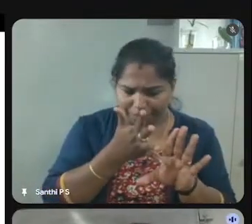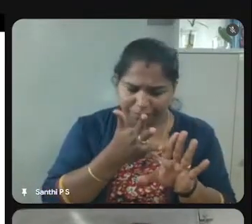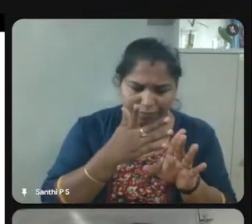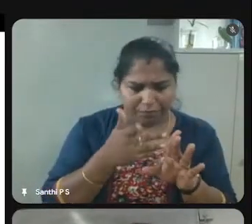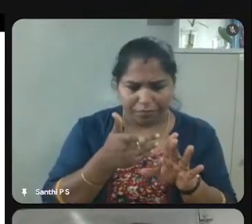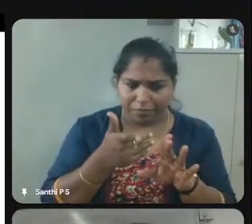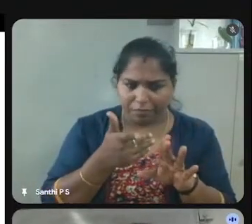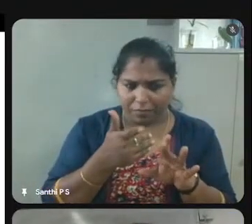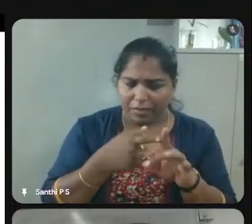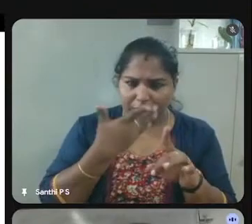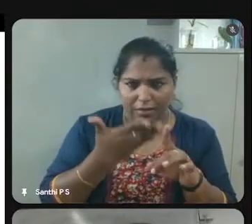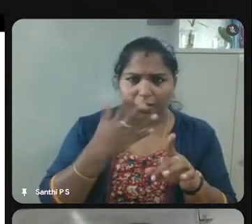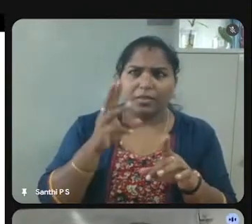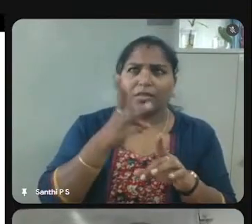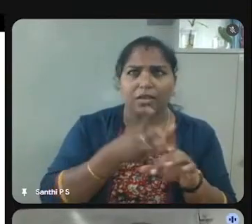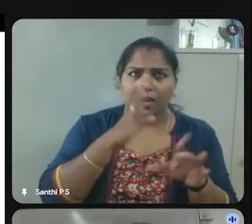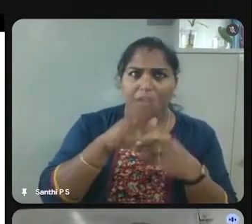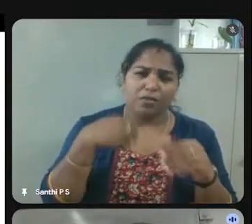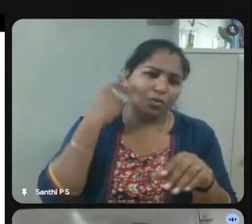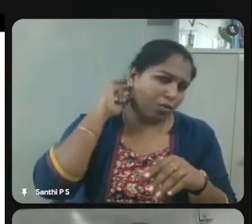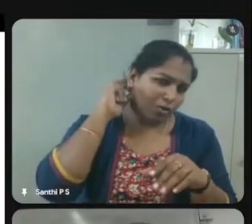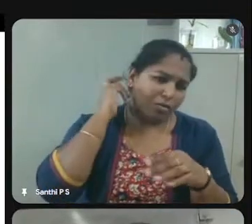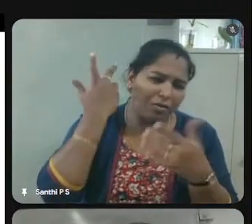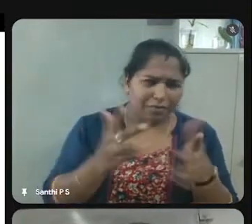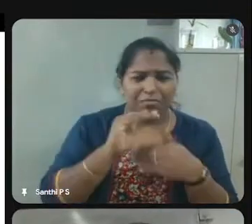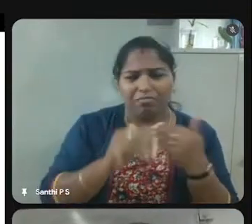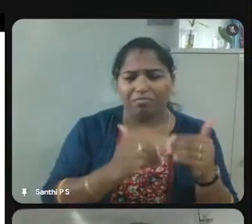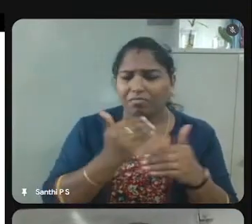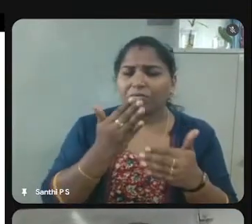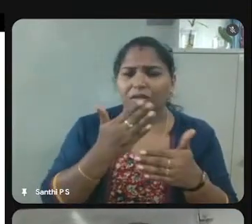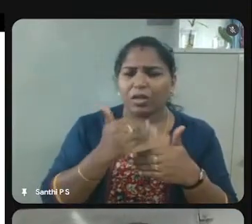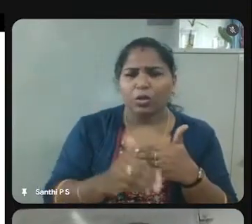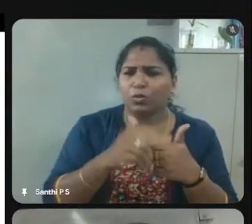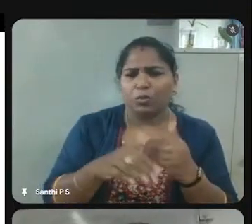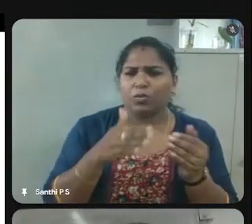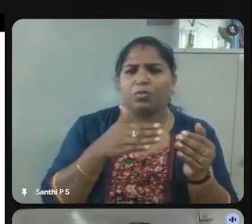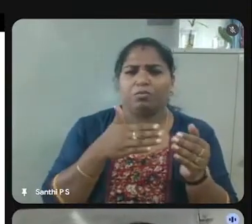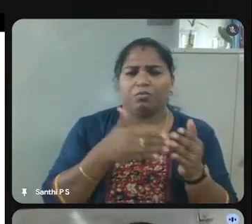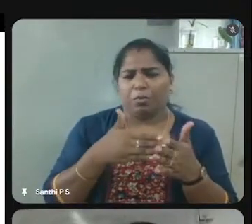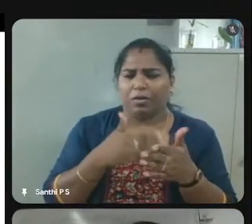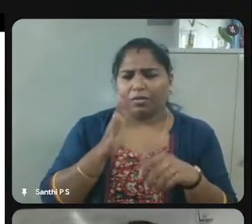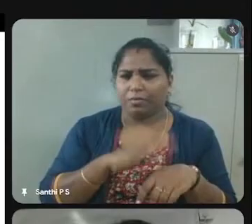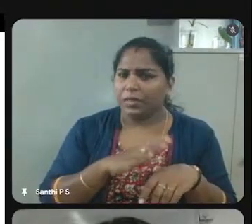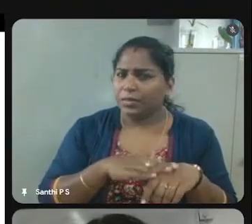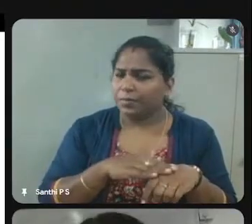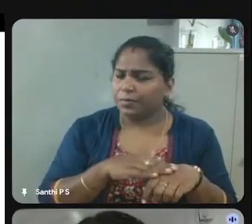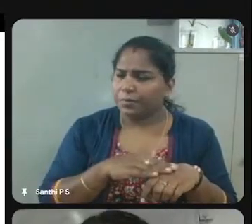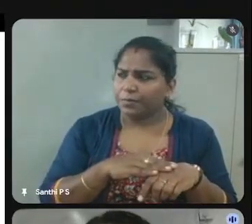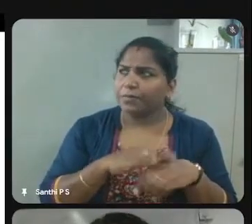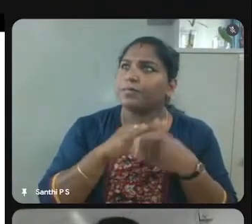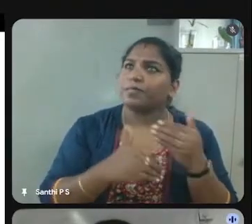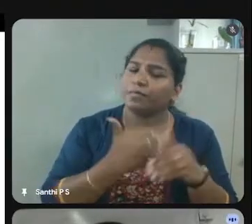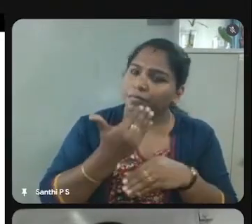കോക്ലിയർ ഇംപ്ലാന്റ് ചെയ്തത്. അത് കഴിഞ്ഞ് പിന്നെ അങ്ങനെ കണ്ടിന്യൂ ചെയ്യാൻ പറ്റിയില്ല, കുറച്ച് തടസ്സങ്ങളൊക്കെ ഉണ്ടായിരുന്നു. ശരി.